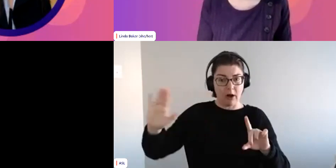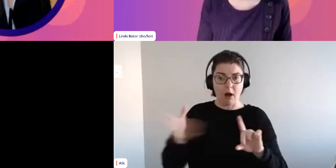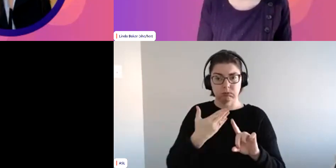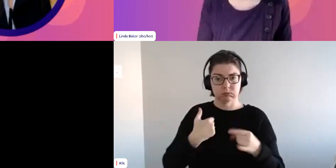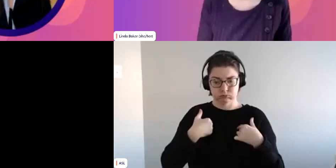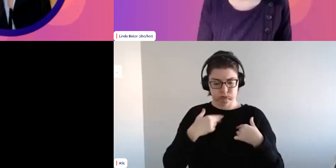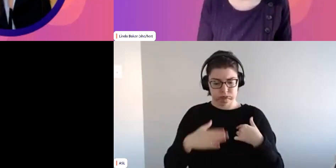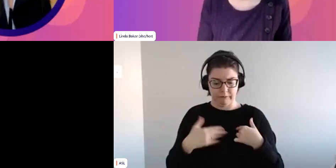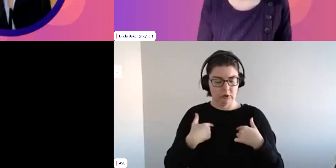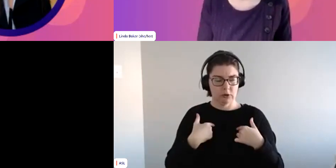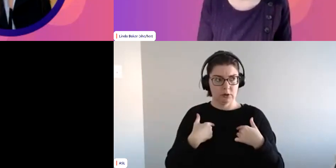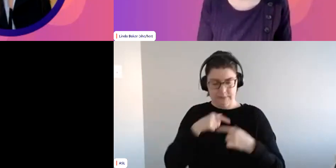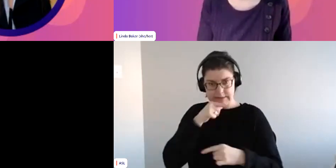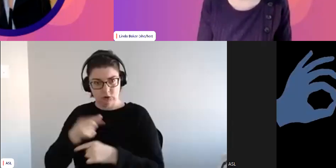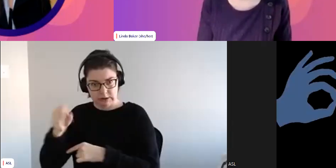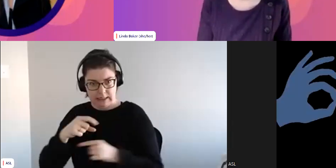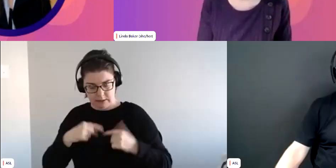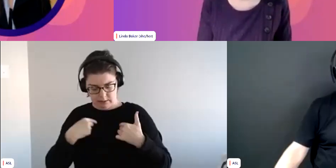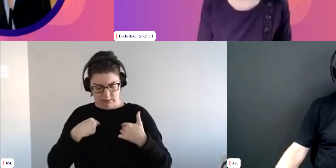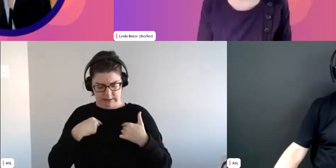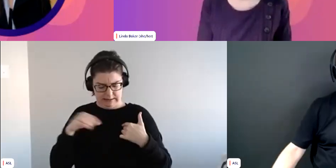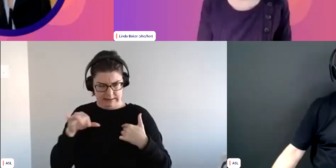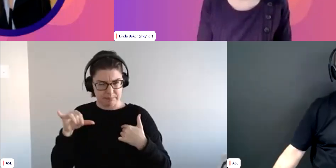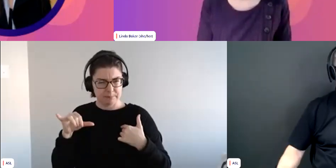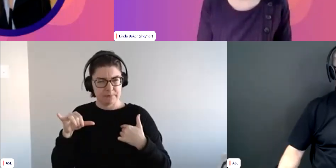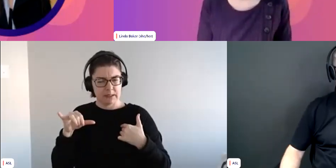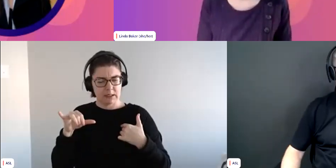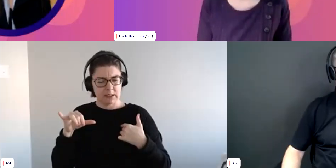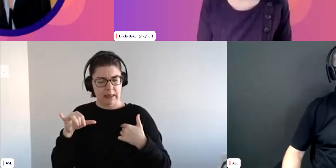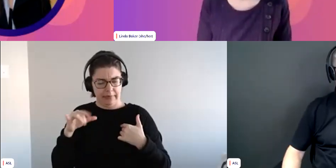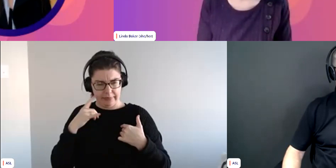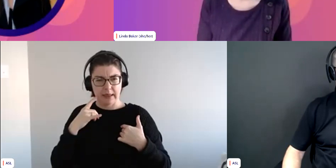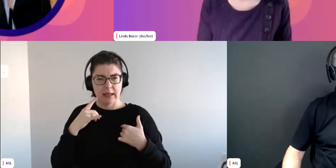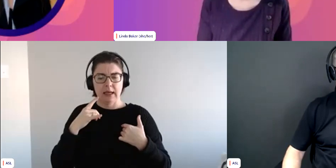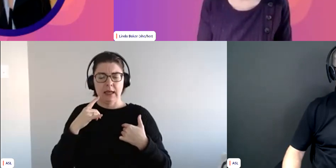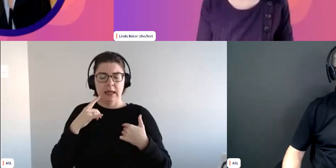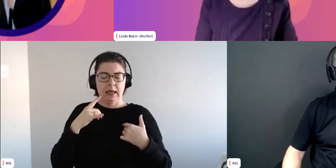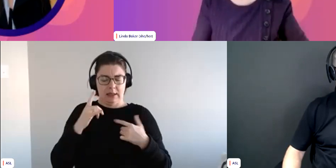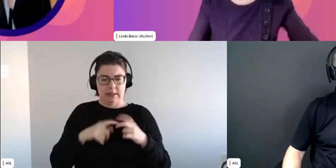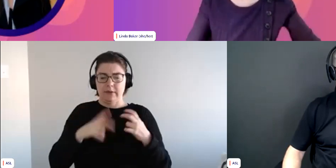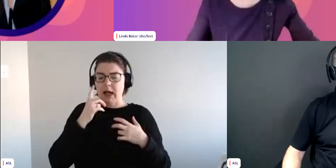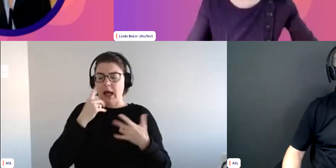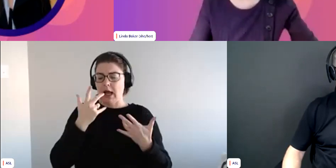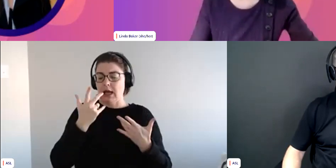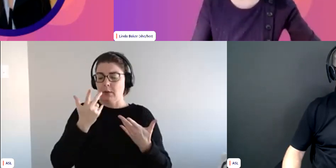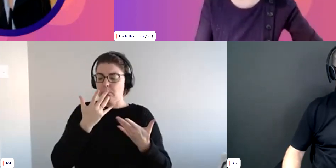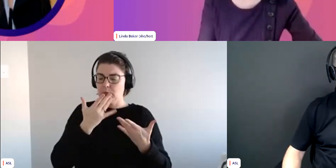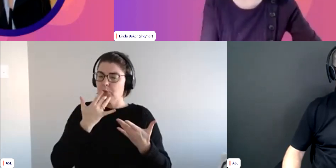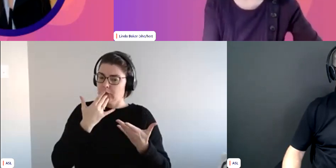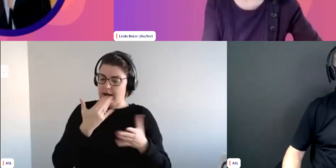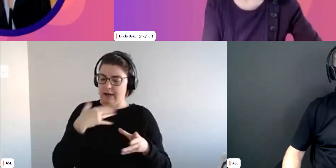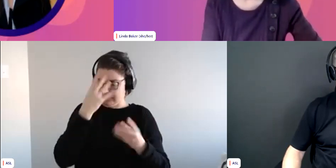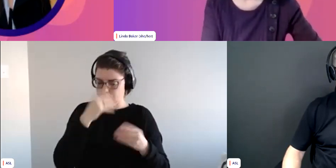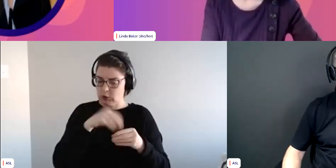parce que on n'avait pas frappé mais je pense que le fait d'avoir quelque chose dans les écoles qui sont stabilisent les gens c'est important